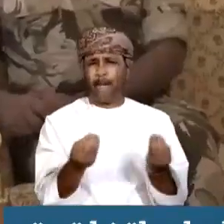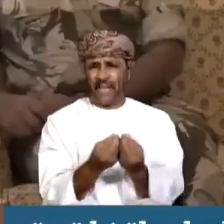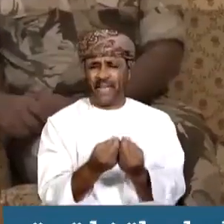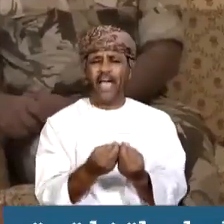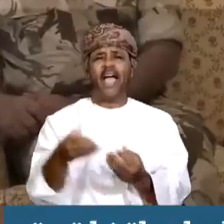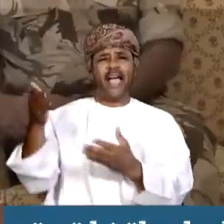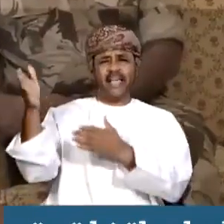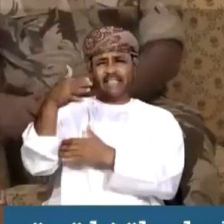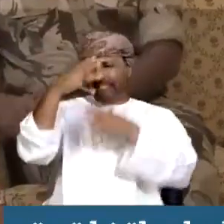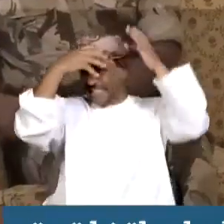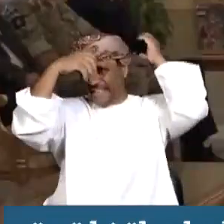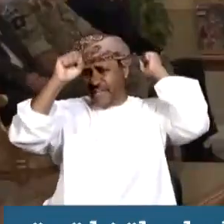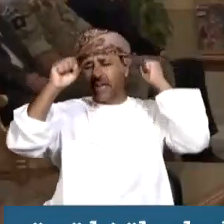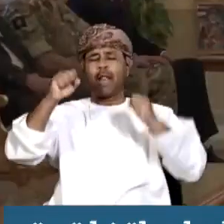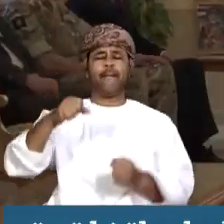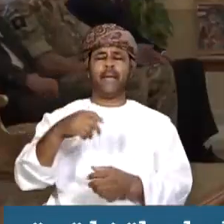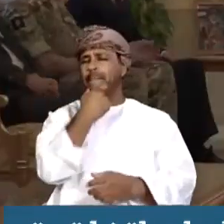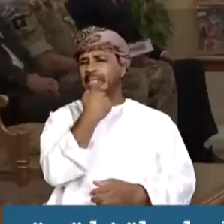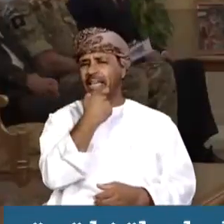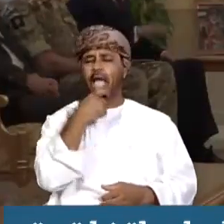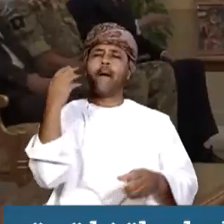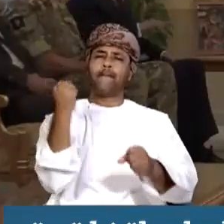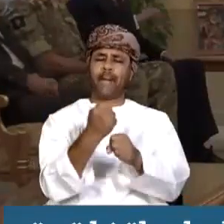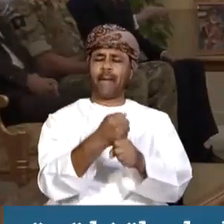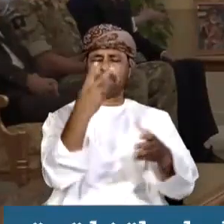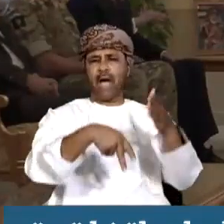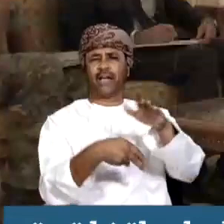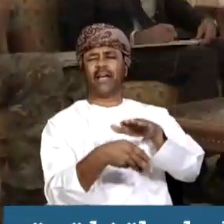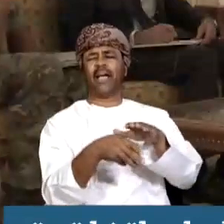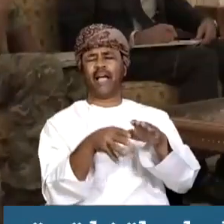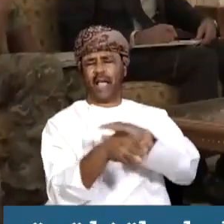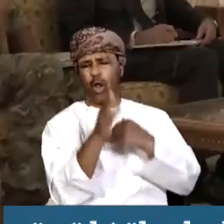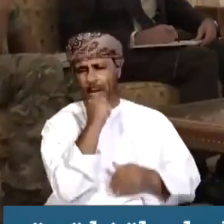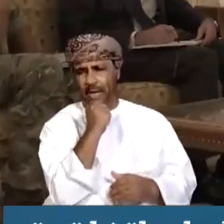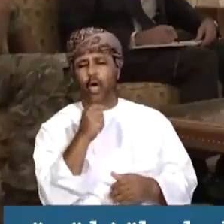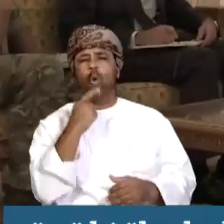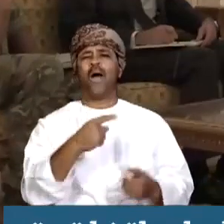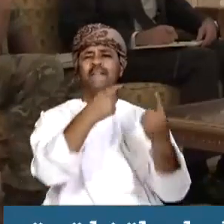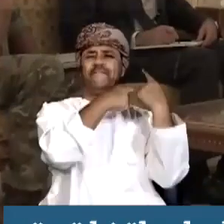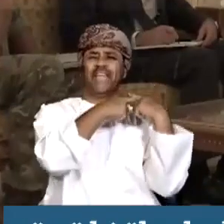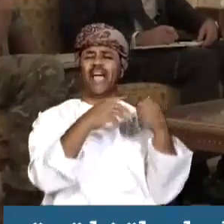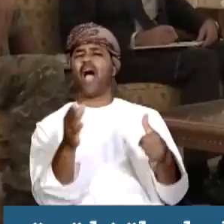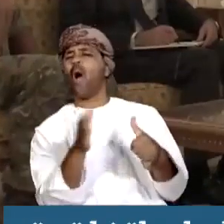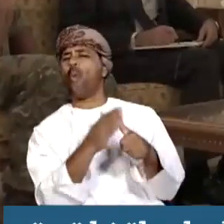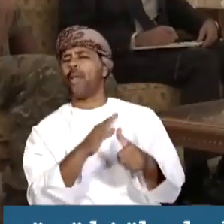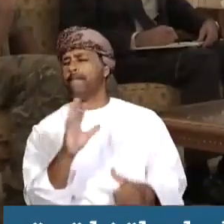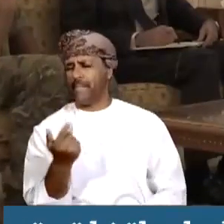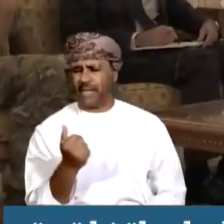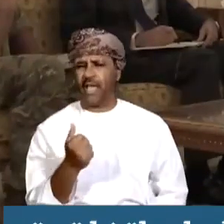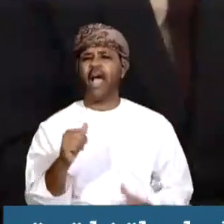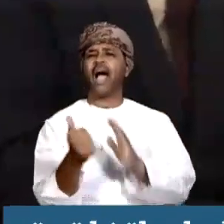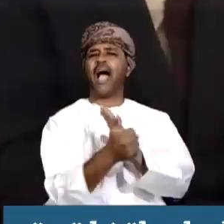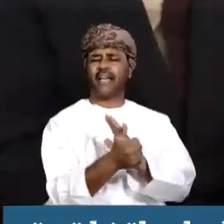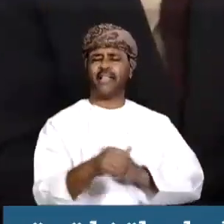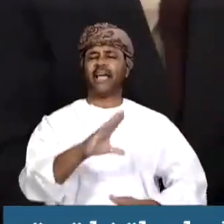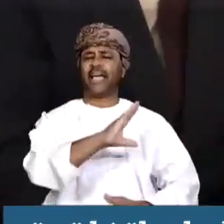السفير هامش كاول سفير المملكة المتحدة المعين لدى السلطنة، والفريق أول السير كريس ديفيريل قائد